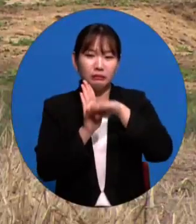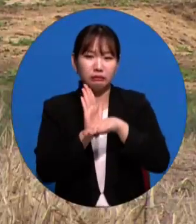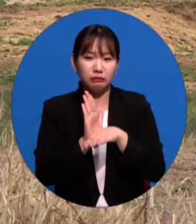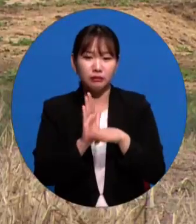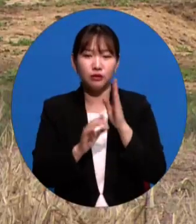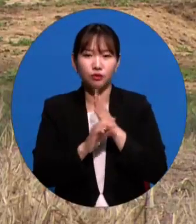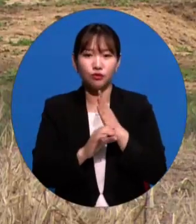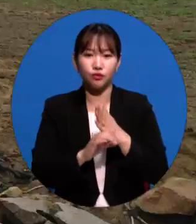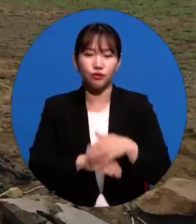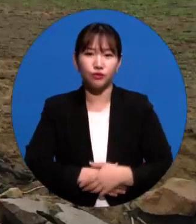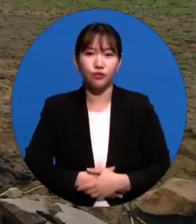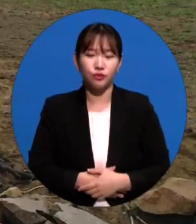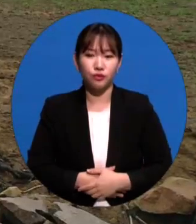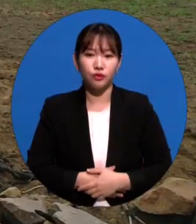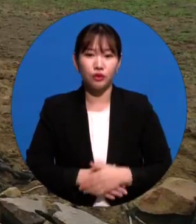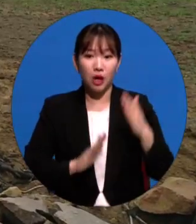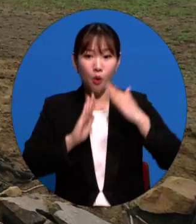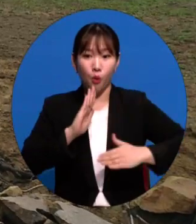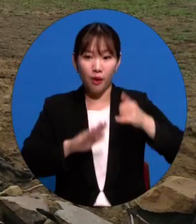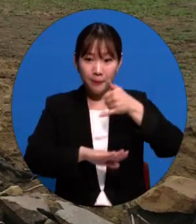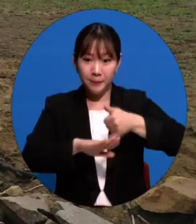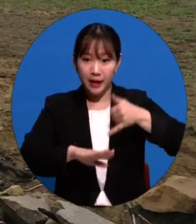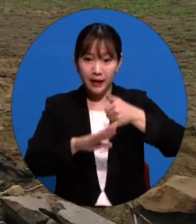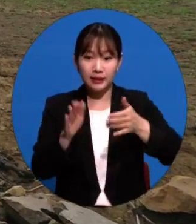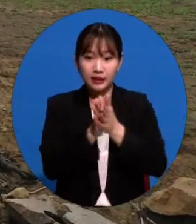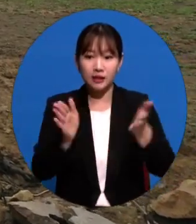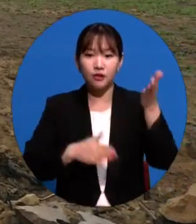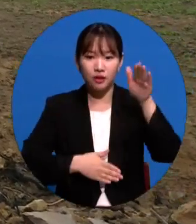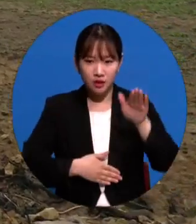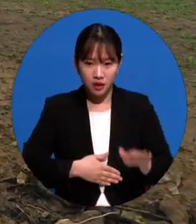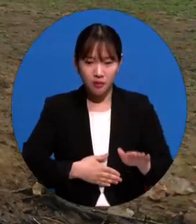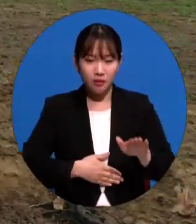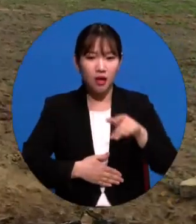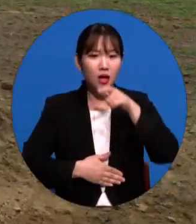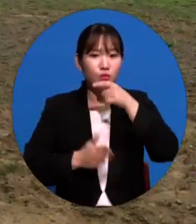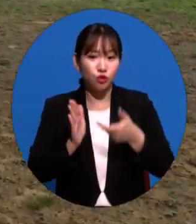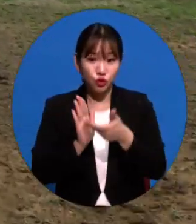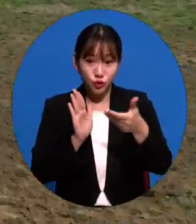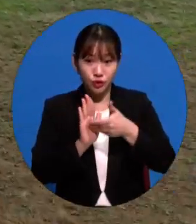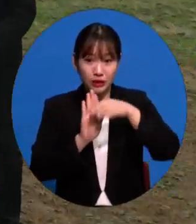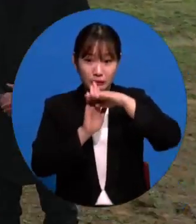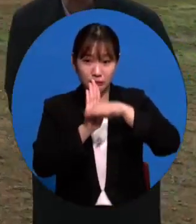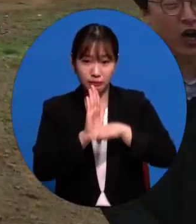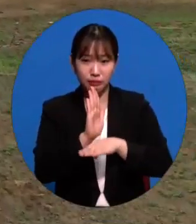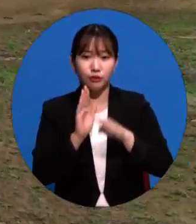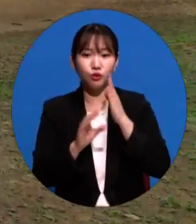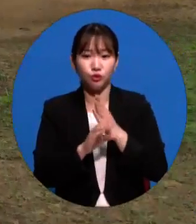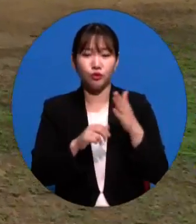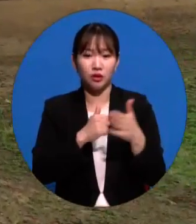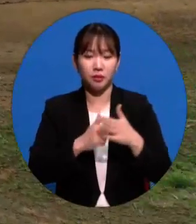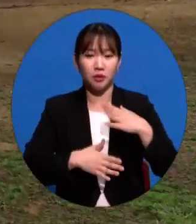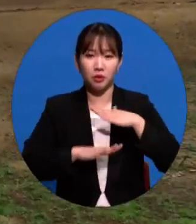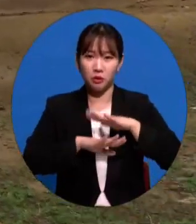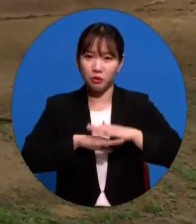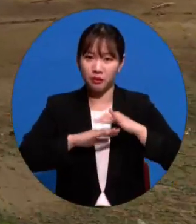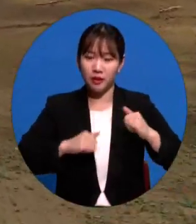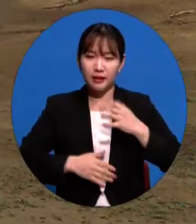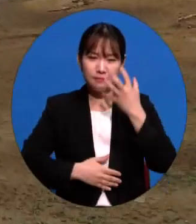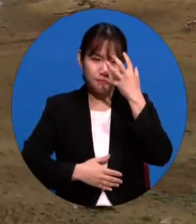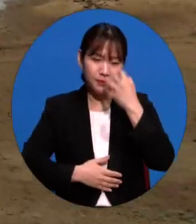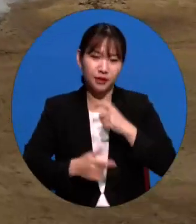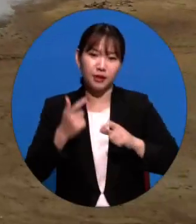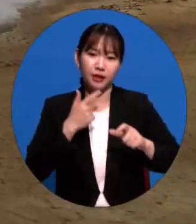보이고 있습니다. 본격적인 영농철이 시작됐지만 저수지 물은 바닥을 보이고 있어 농민들의 실험은 커지고